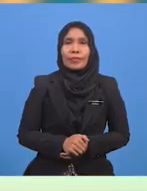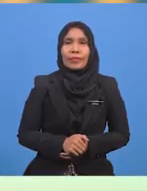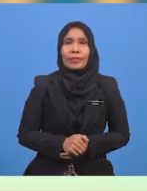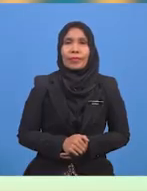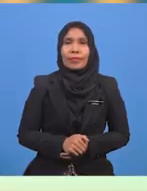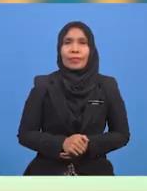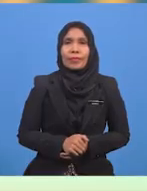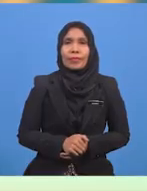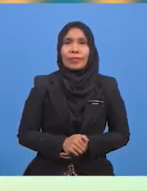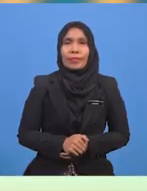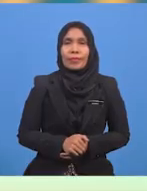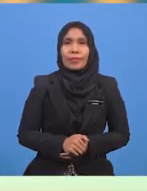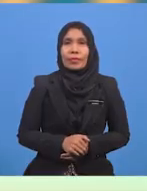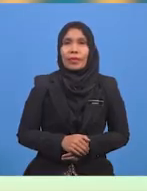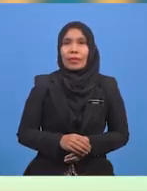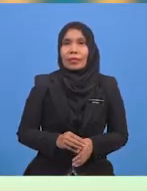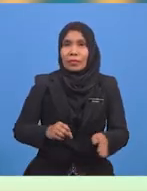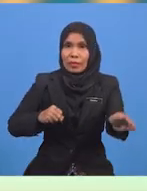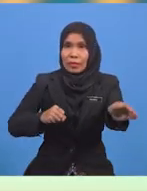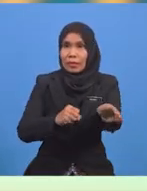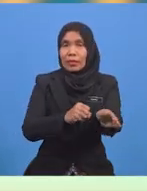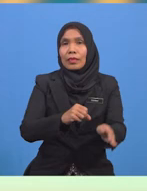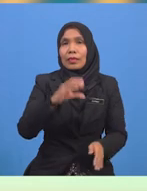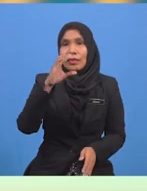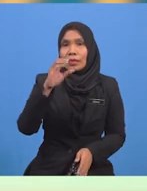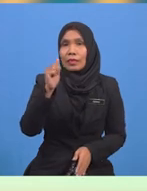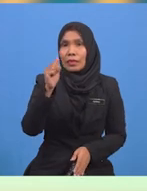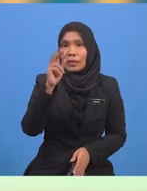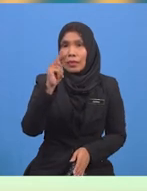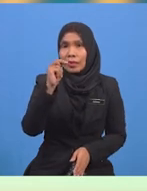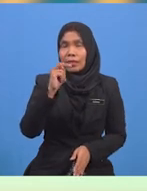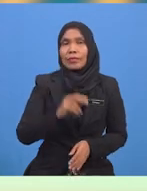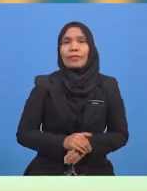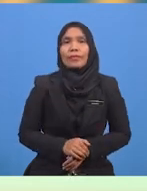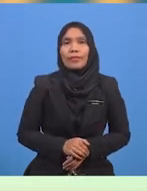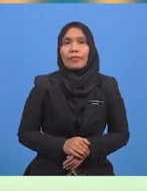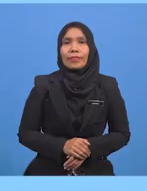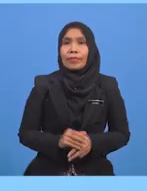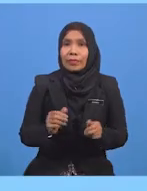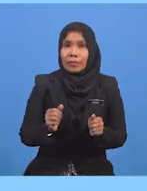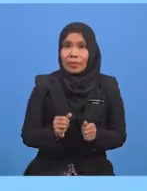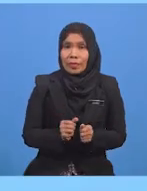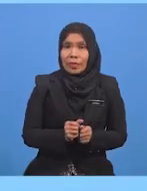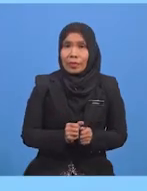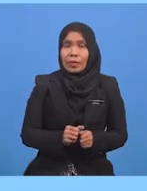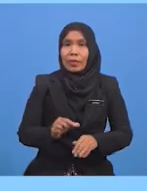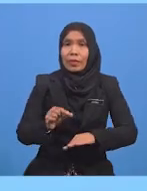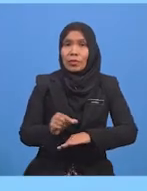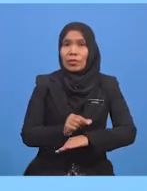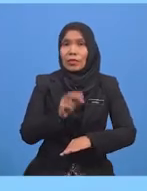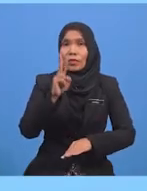segitiga CAN, kita tahu bahawa dengan menggunakan rumus